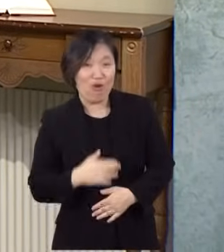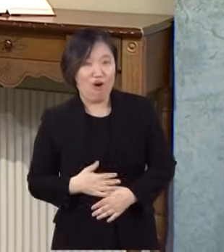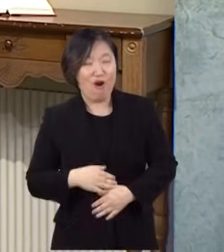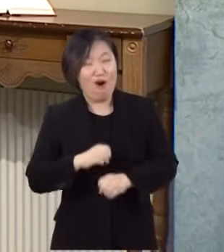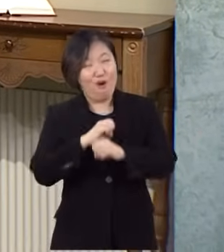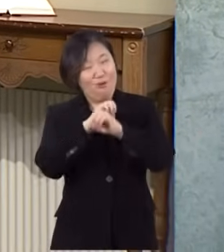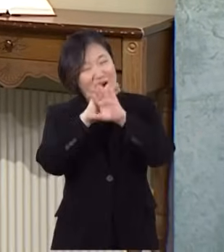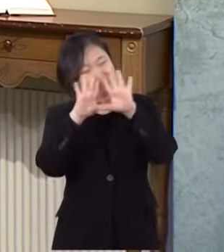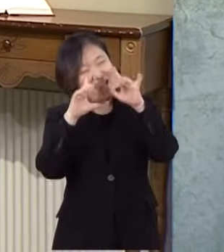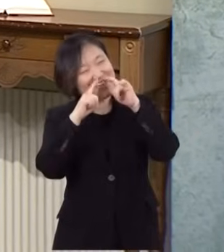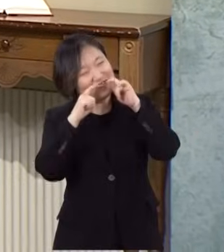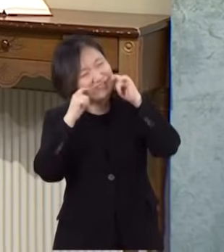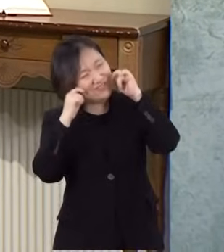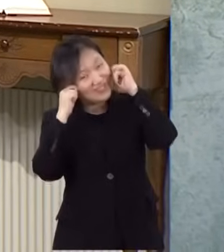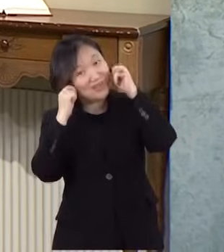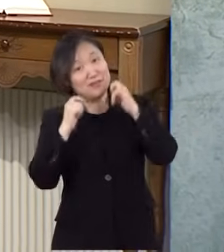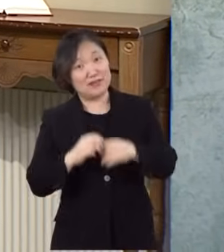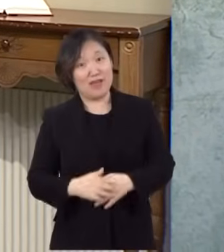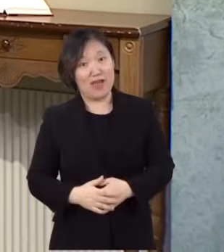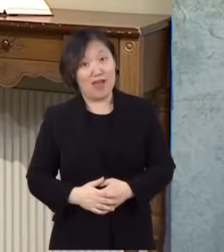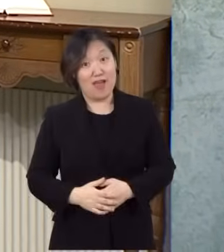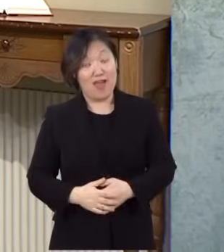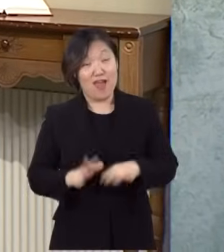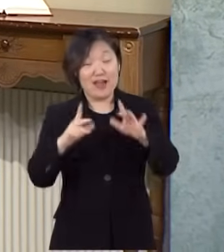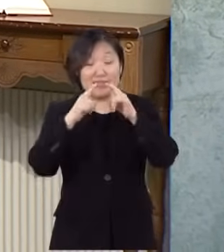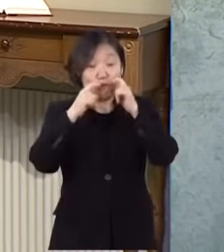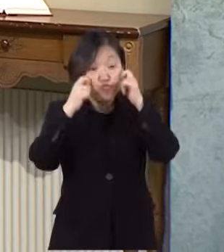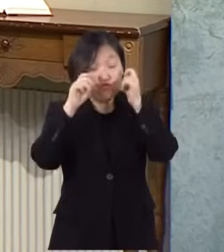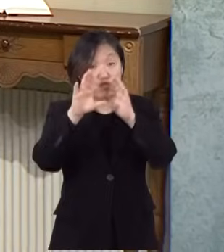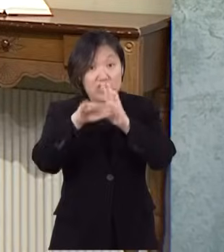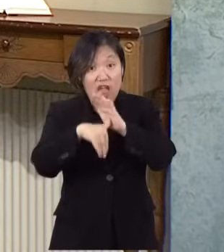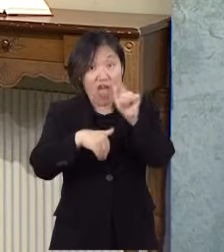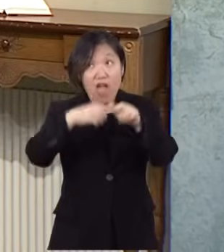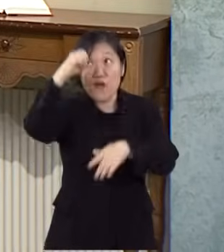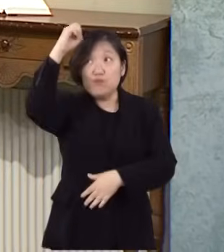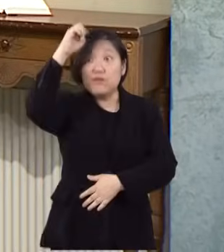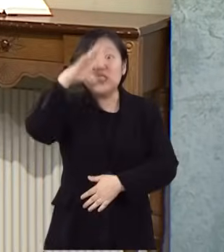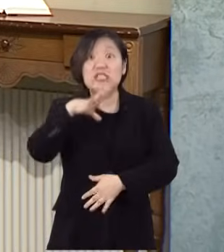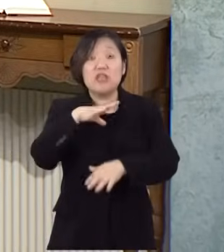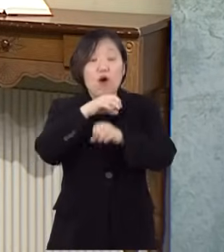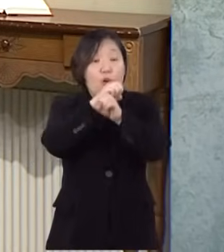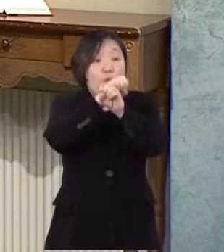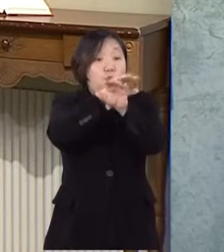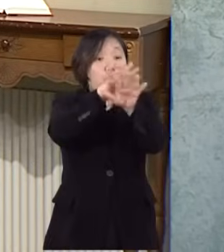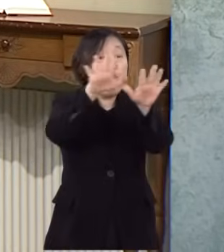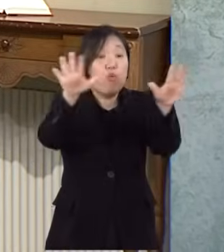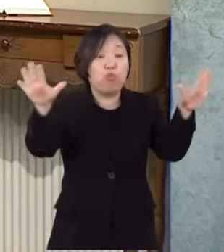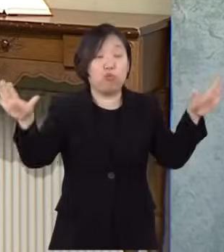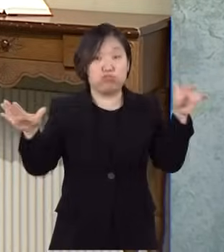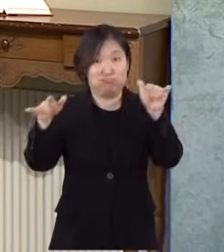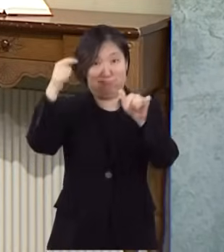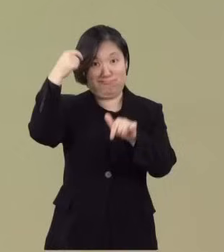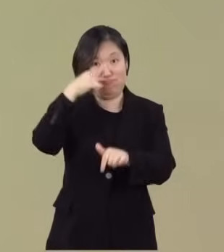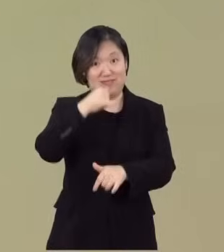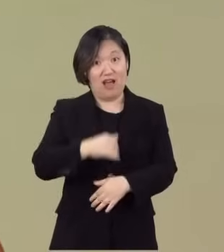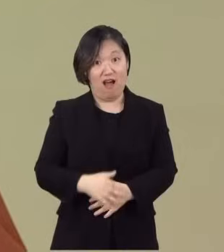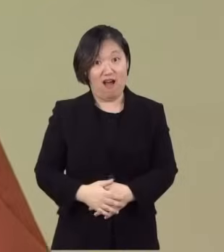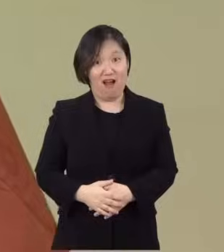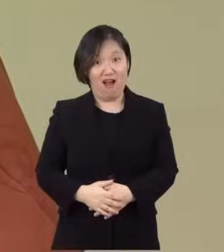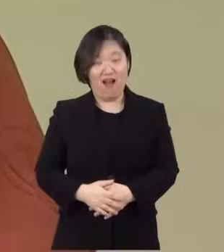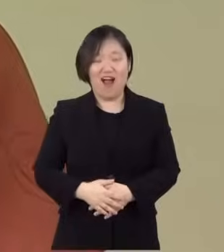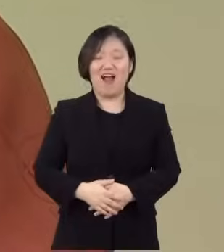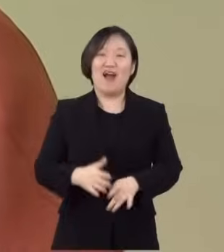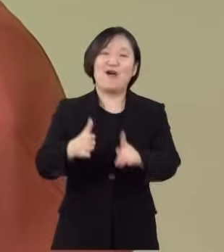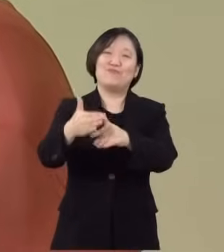환 미소를 지으면서 입에서 광명이 뿜어져 나왔다고 합니다